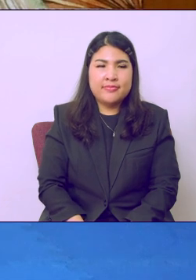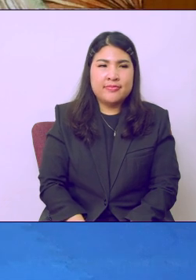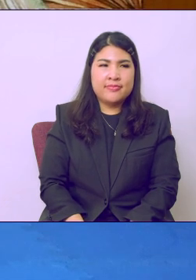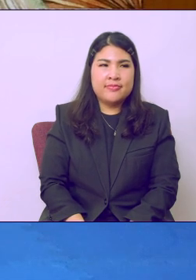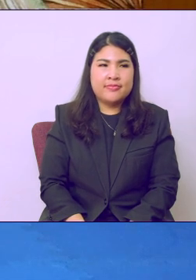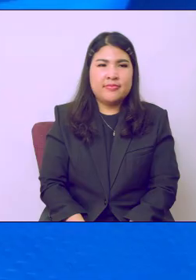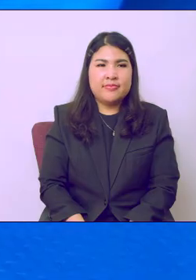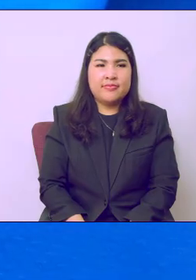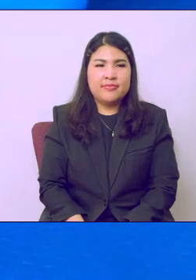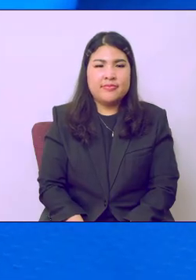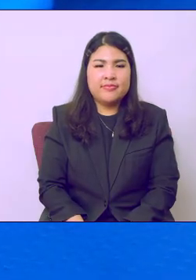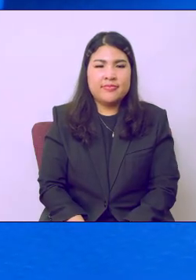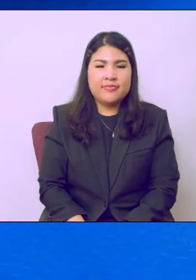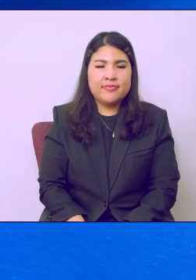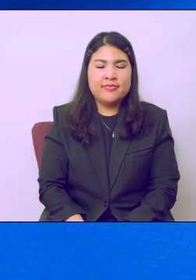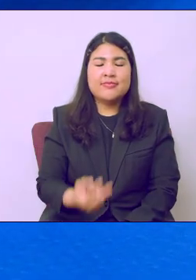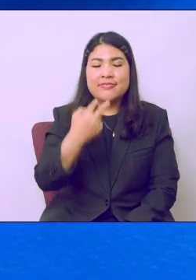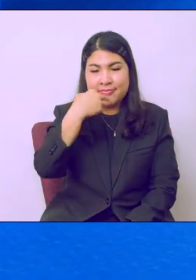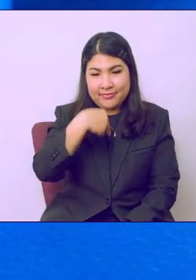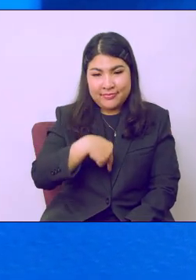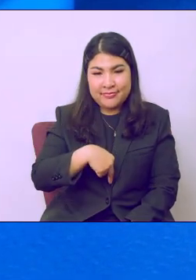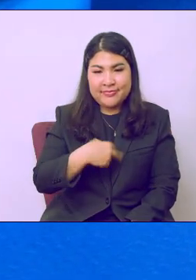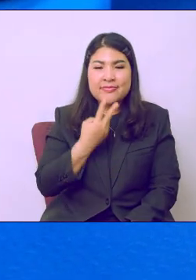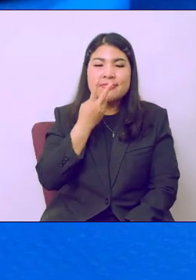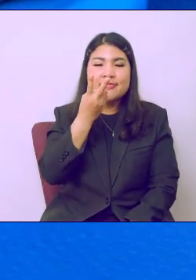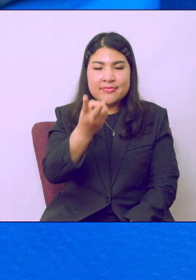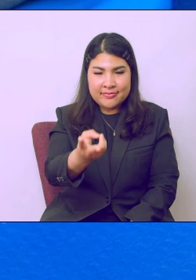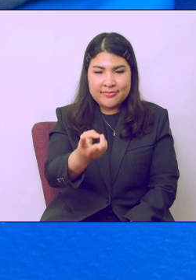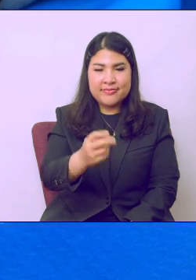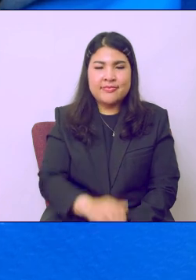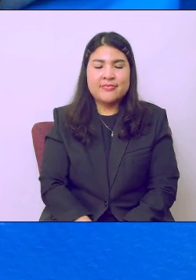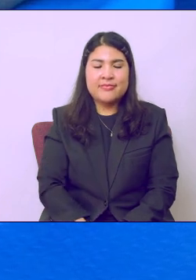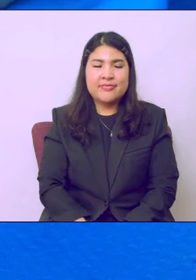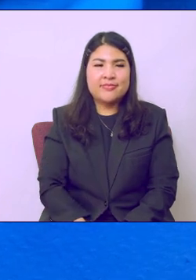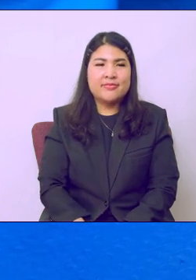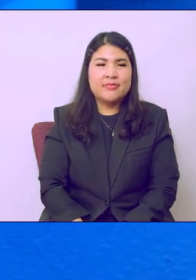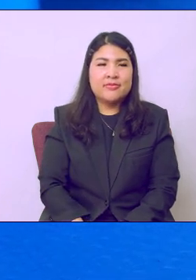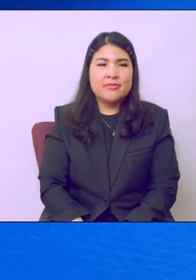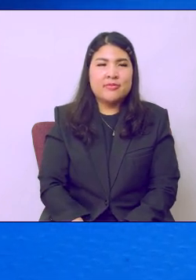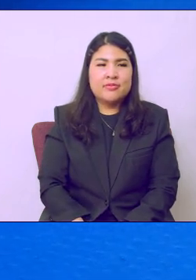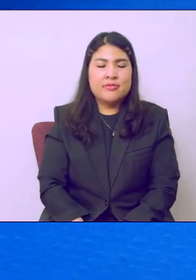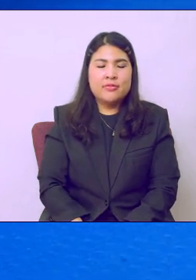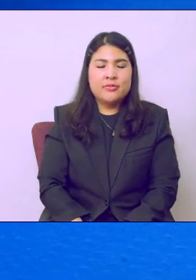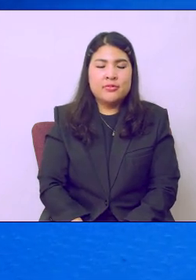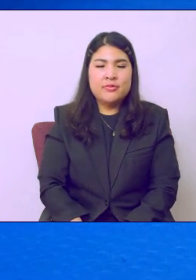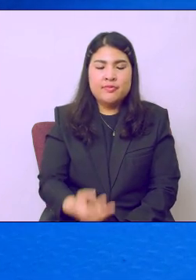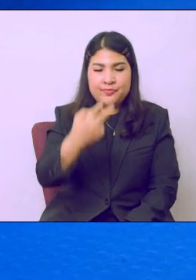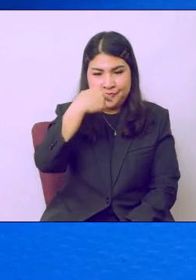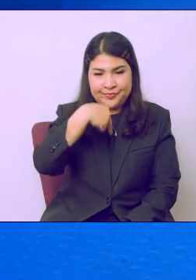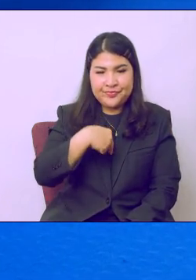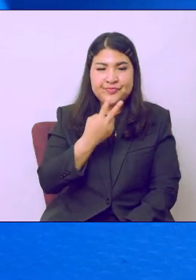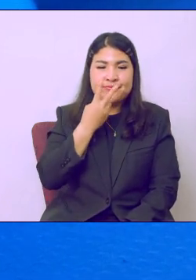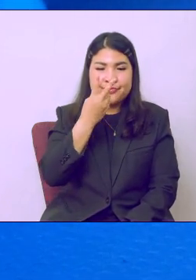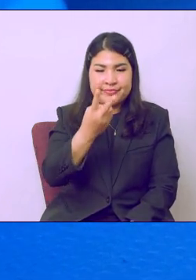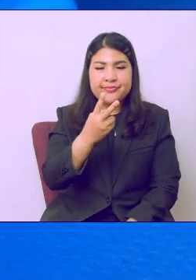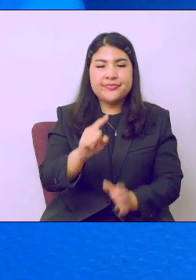วางไว้อ่ะหายใจเข้าหายใจออกถีบออกดีหายใจเข้าครับหายใจออกถีบ